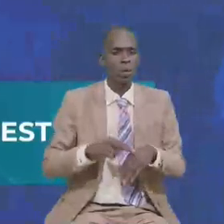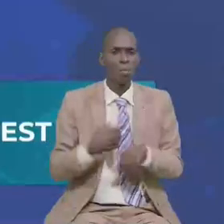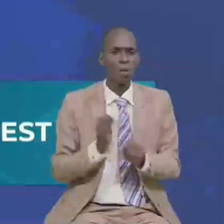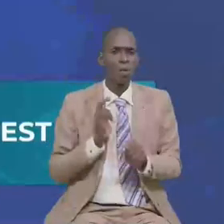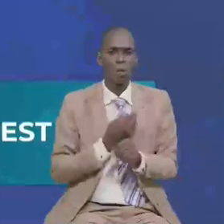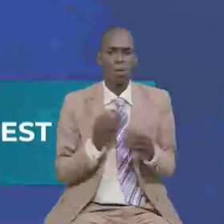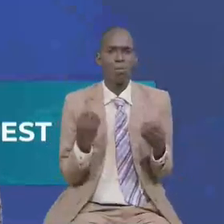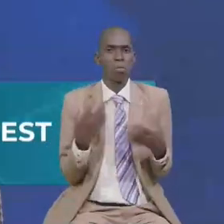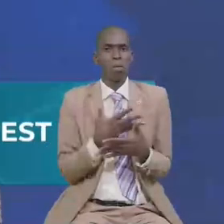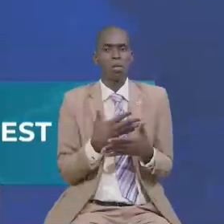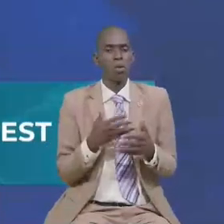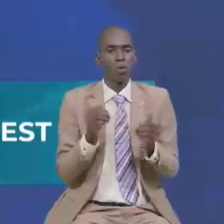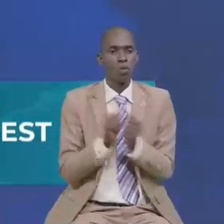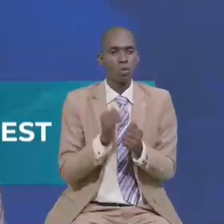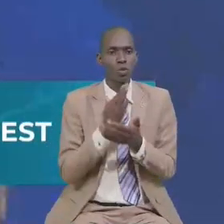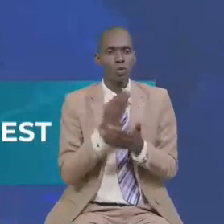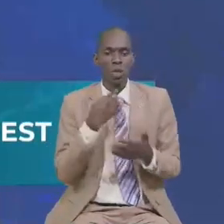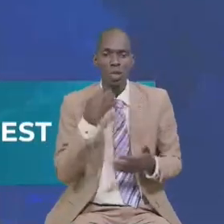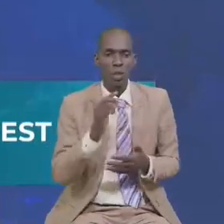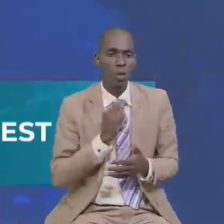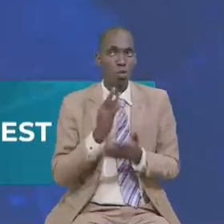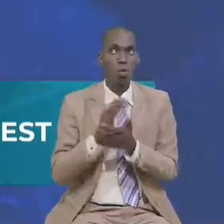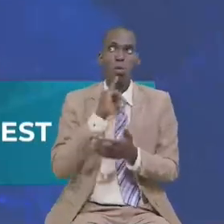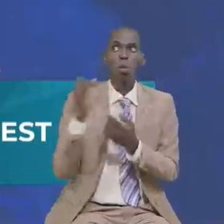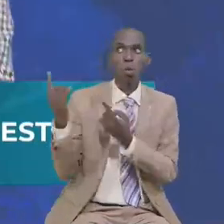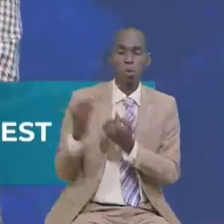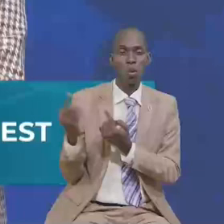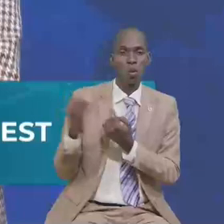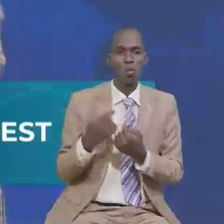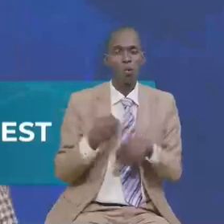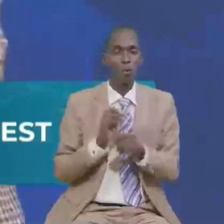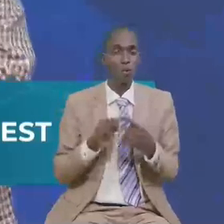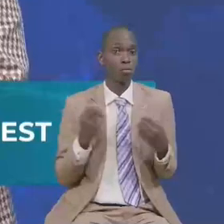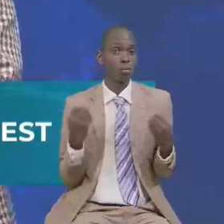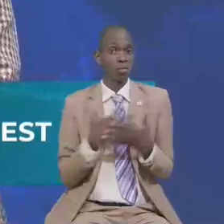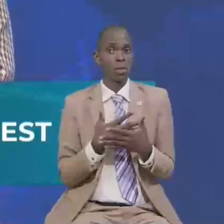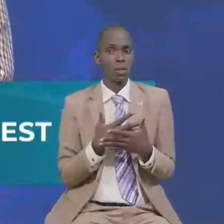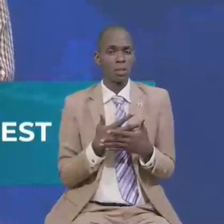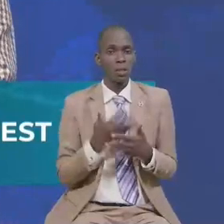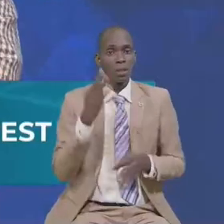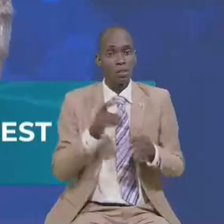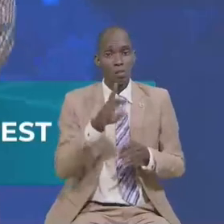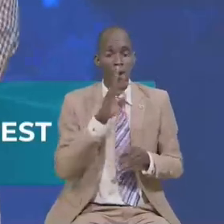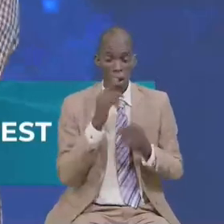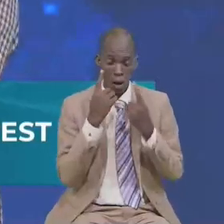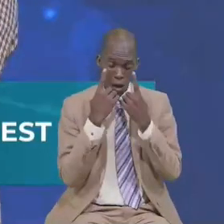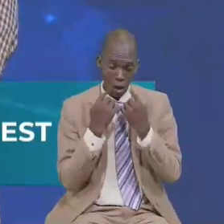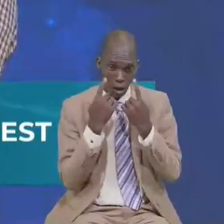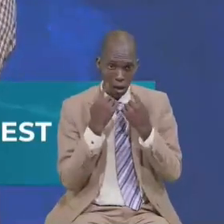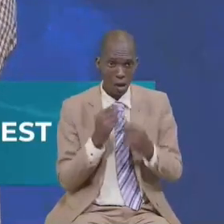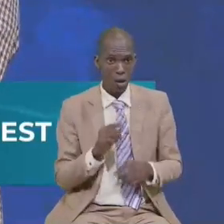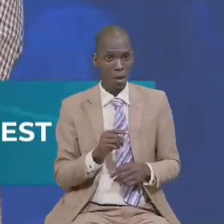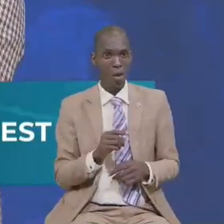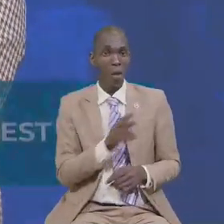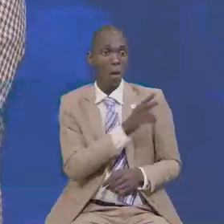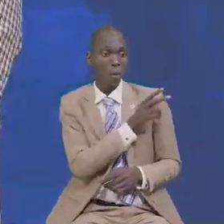on nous menaçait. Si quelqu'un venait, et si tu pleures, on va te dire ah,